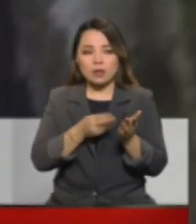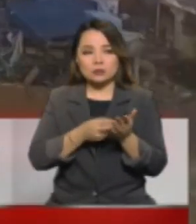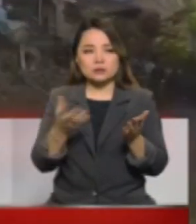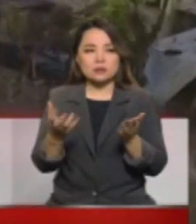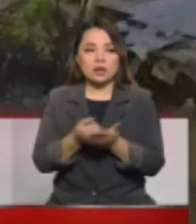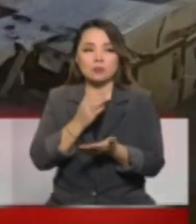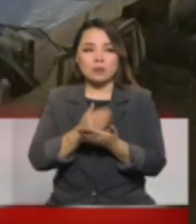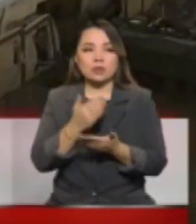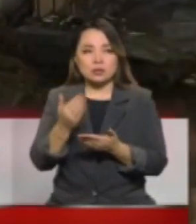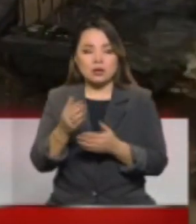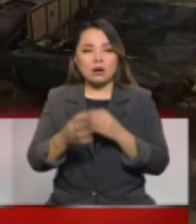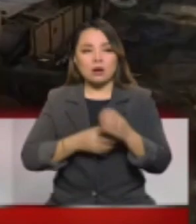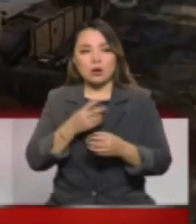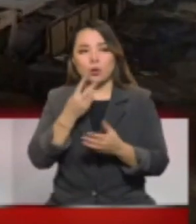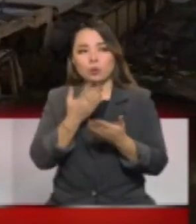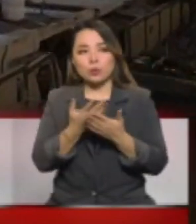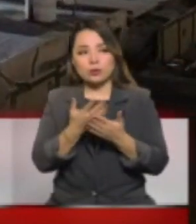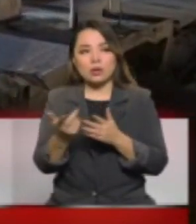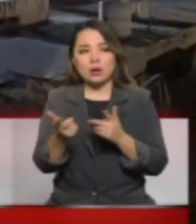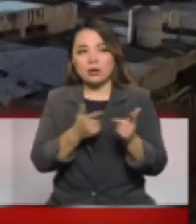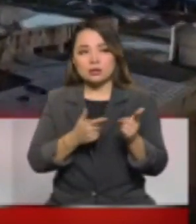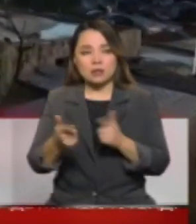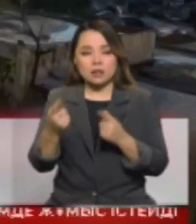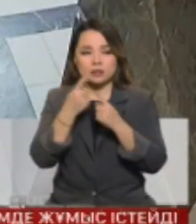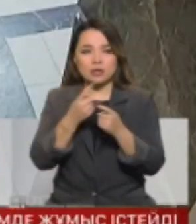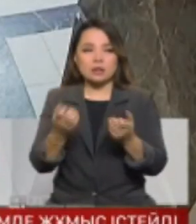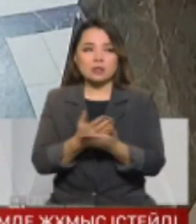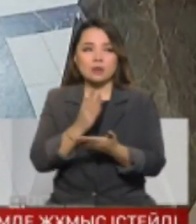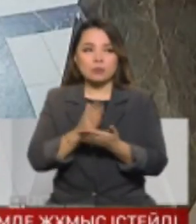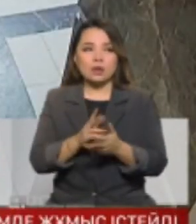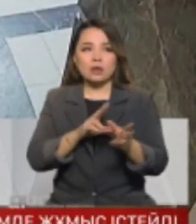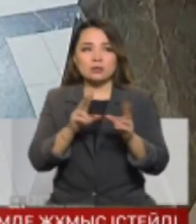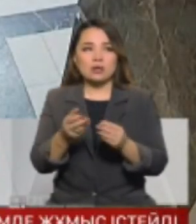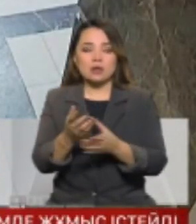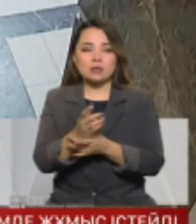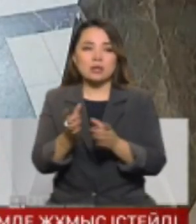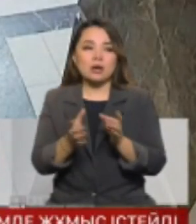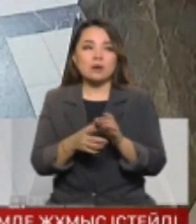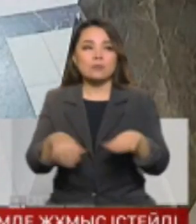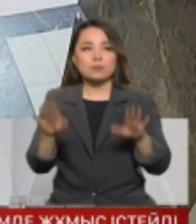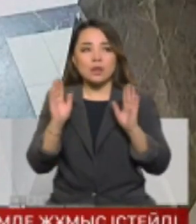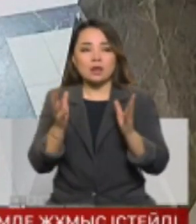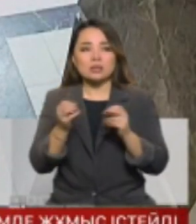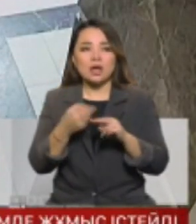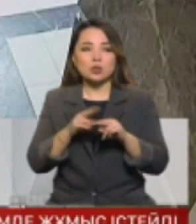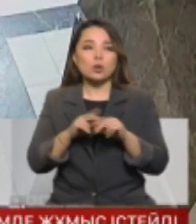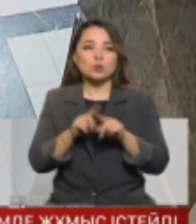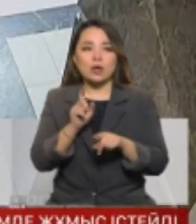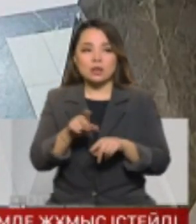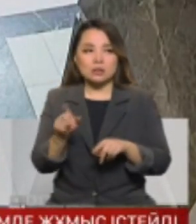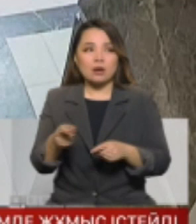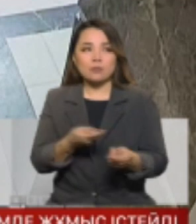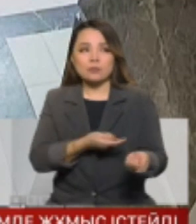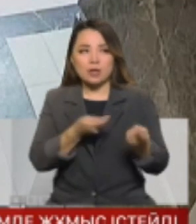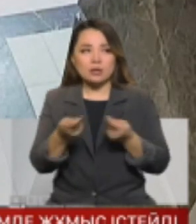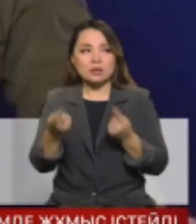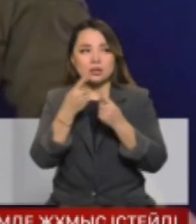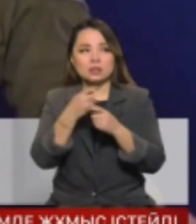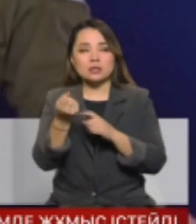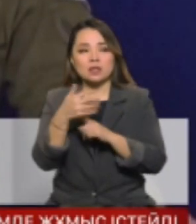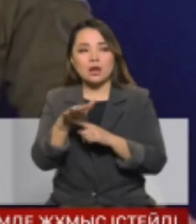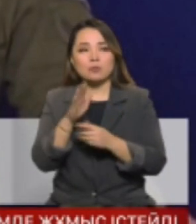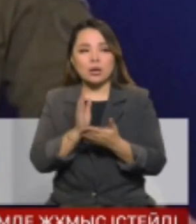жатқанын, оны әлемге көрсетуге дайын екенін мәлімдеді. Кепілге алынған адамдардың осы ауруханаға әкелінгені туралы видео